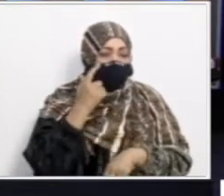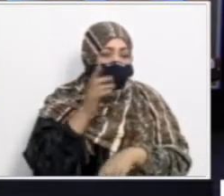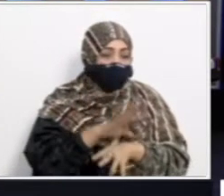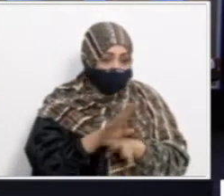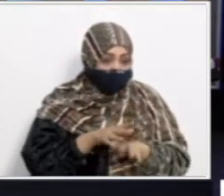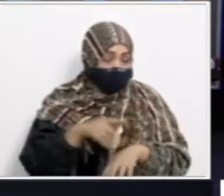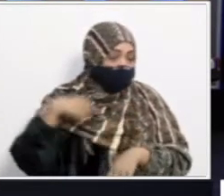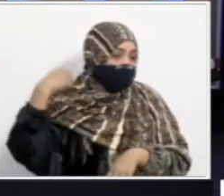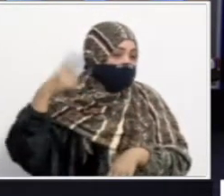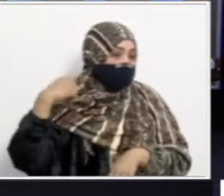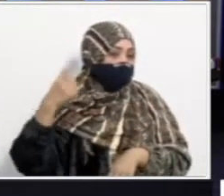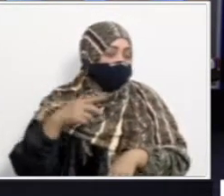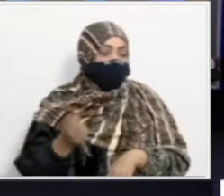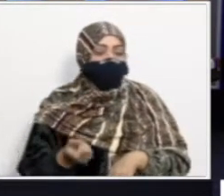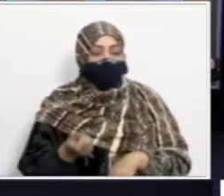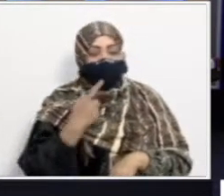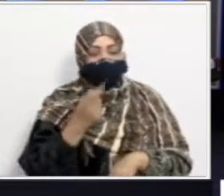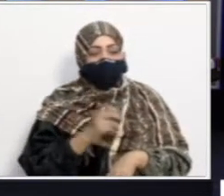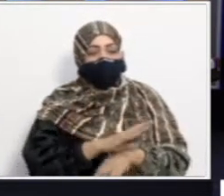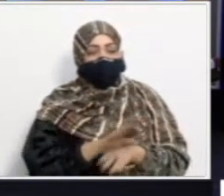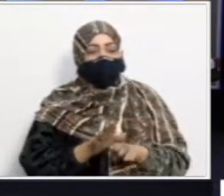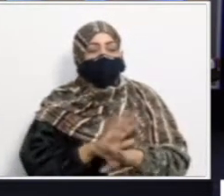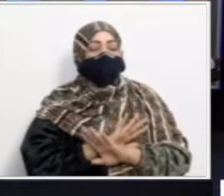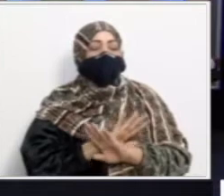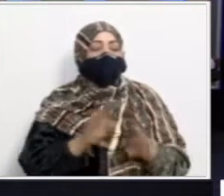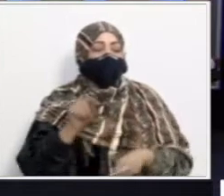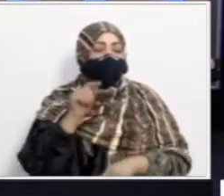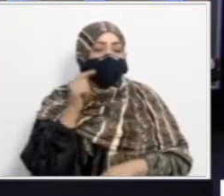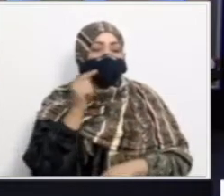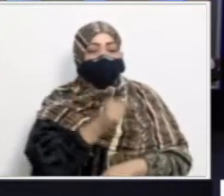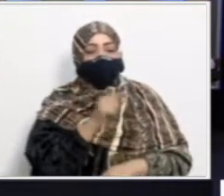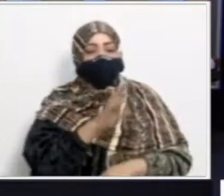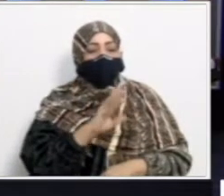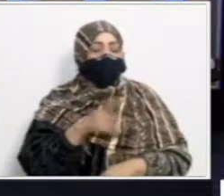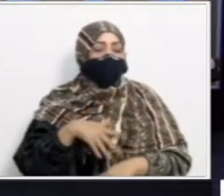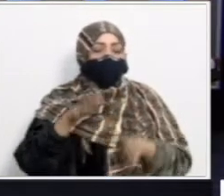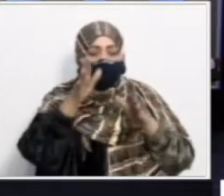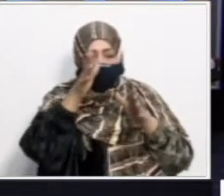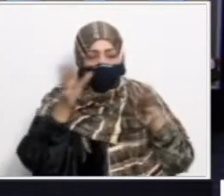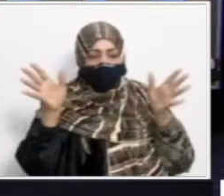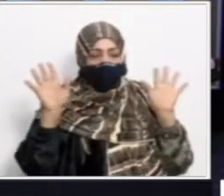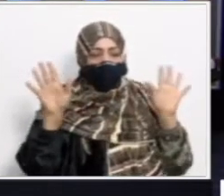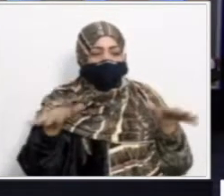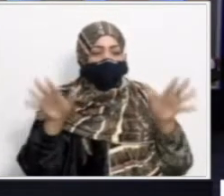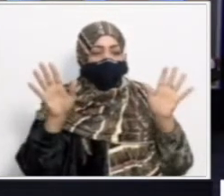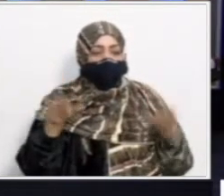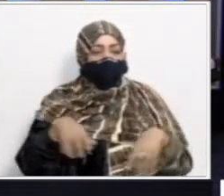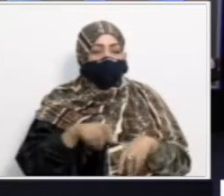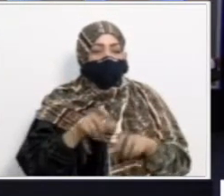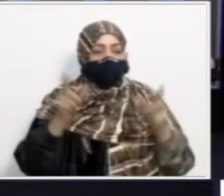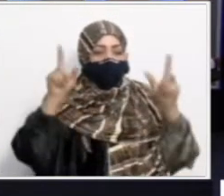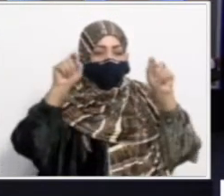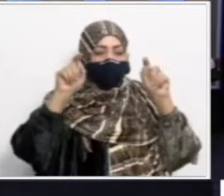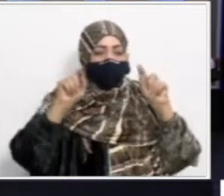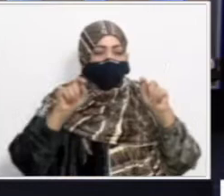لي لا قالوا لا ردوا علي ملك قولي هذا فايروس بعثته اسرائيل حسبي الله ونعم الوكيل وانا